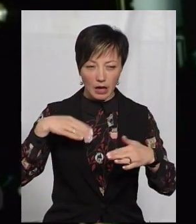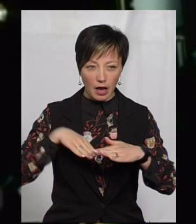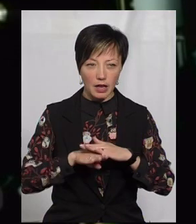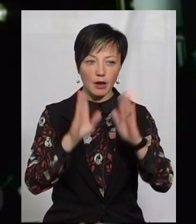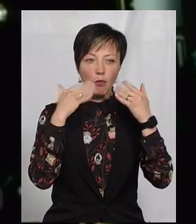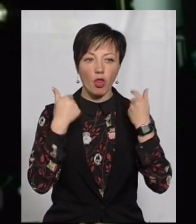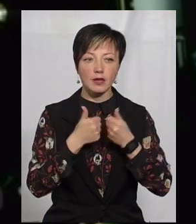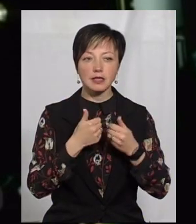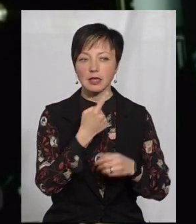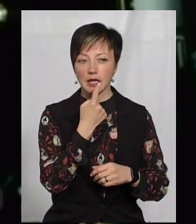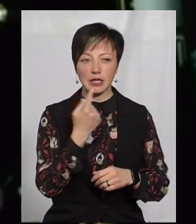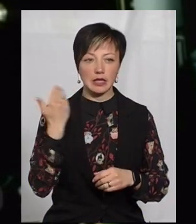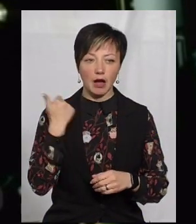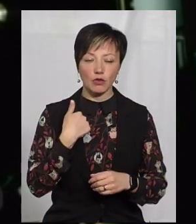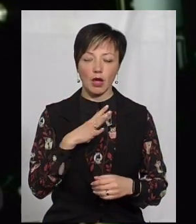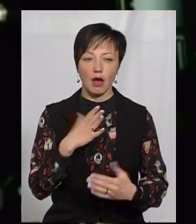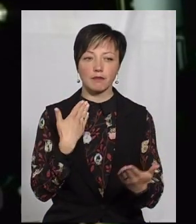недавно спілкувався з